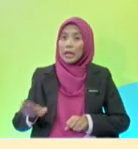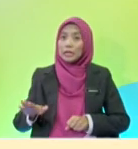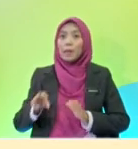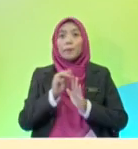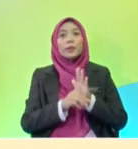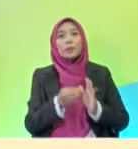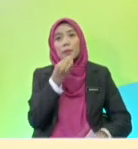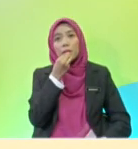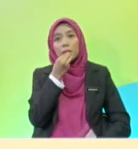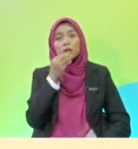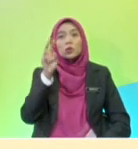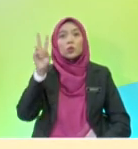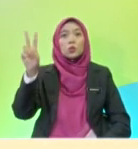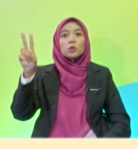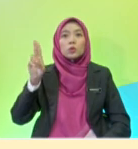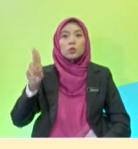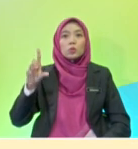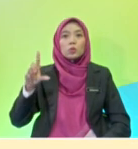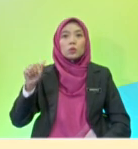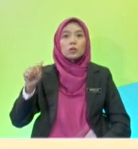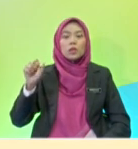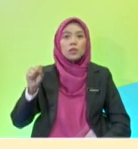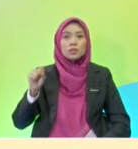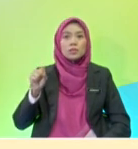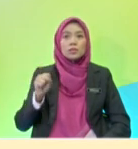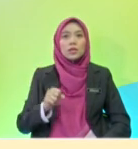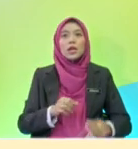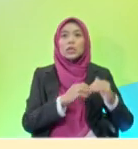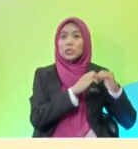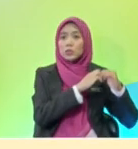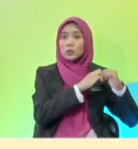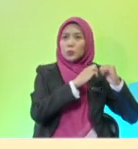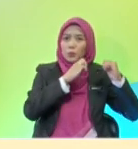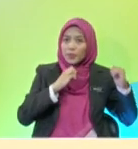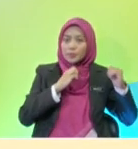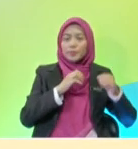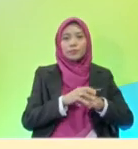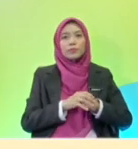durian rasanya memakai boleh buat adik makan